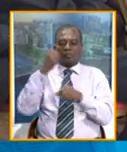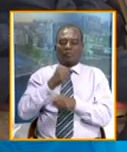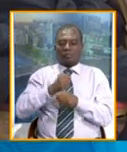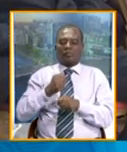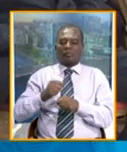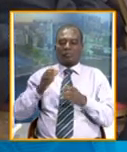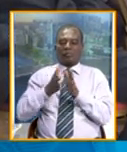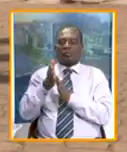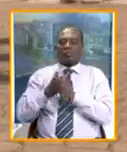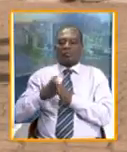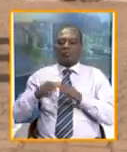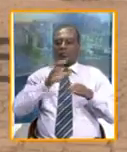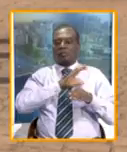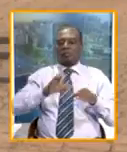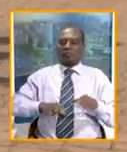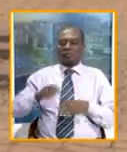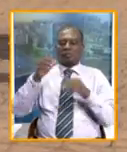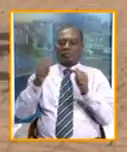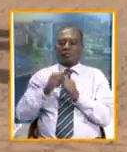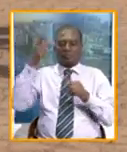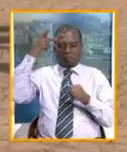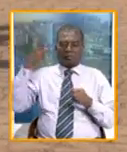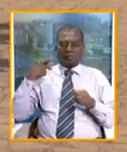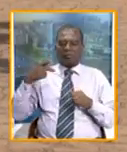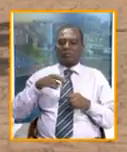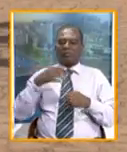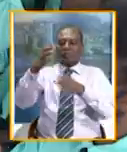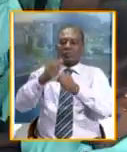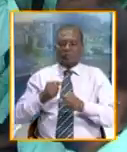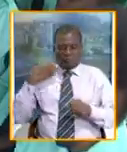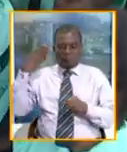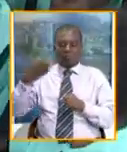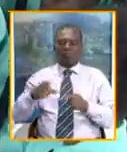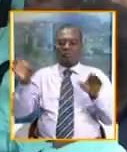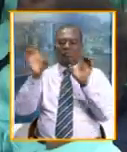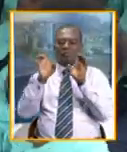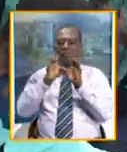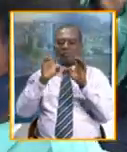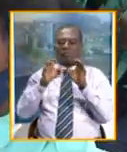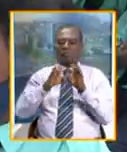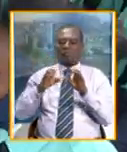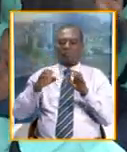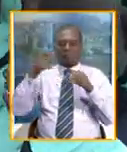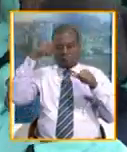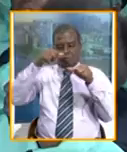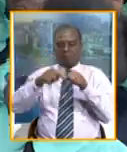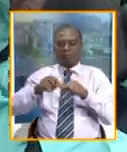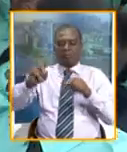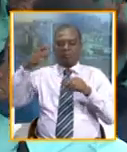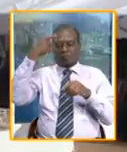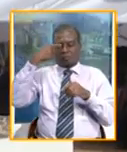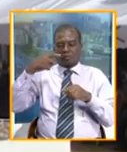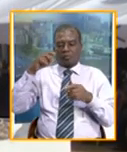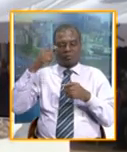d'intérêt communautaire sous la supervision des préfets. Ils recevront des attestations, une reconnaissance de l'État à